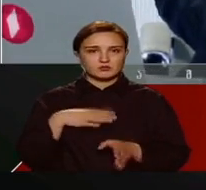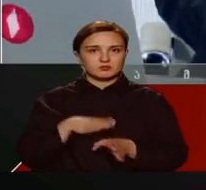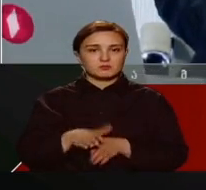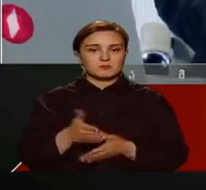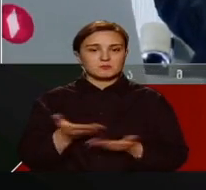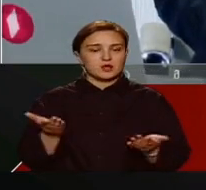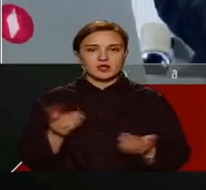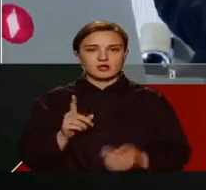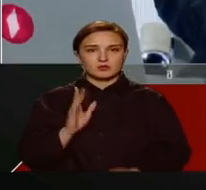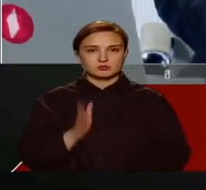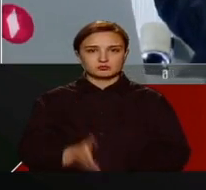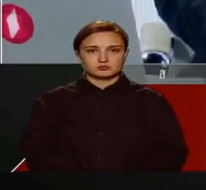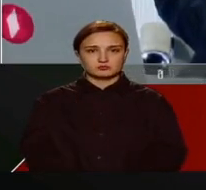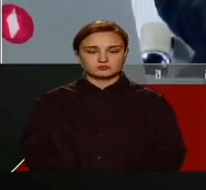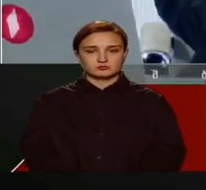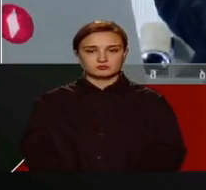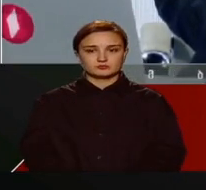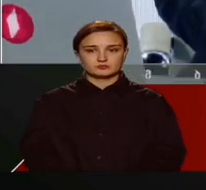სახელმწიფო?